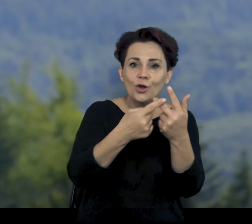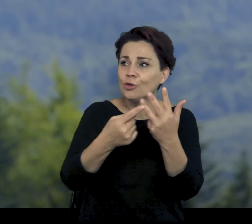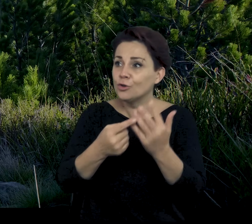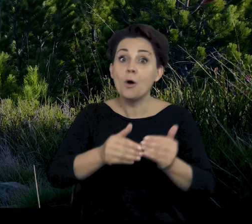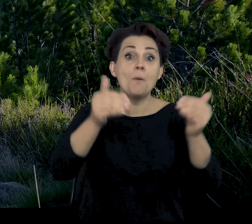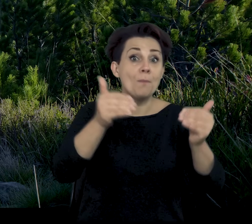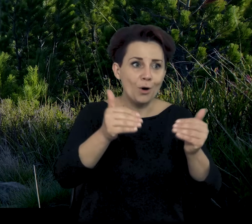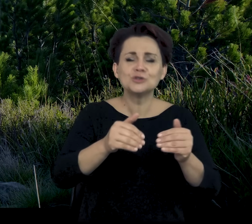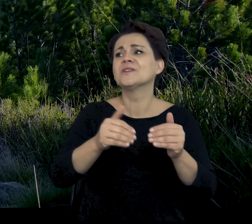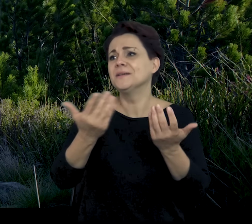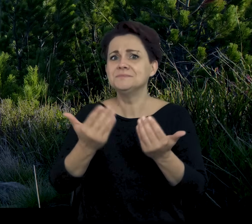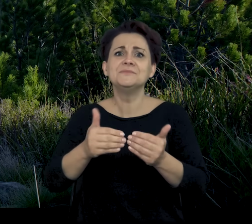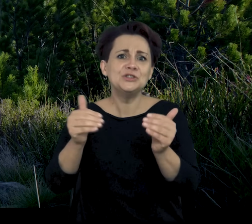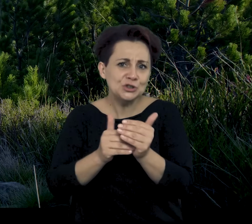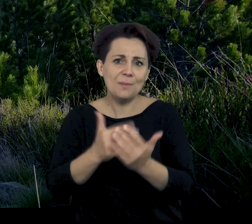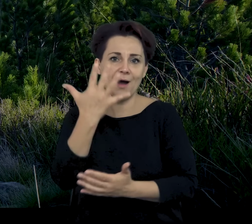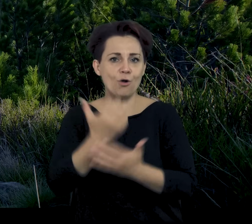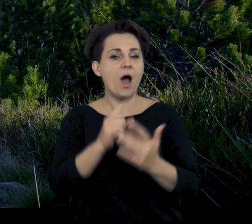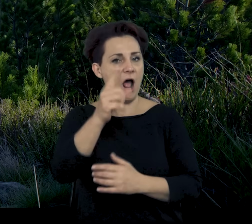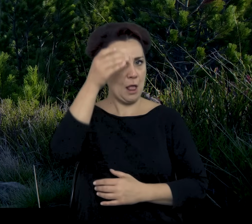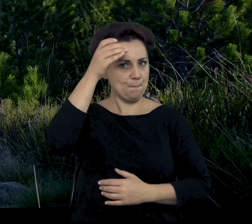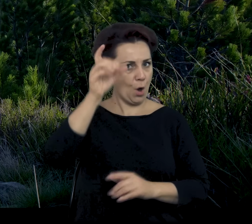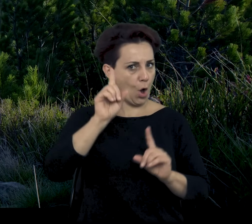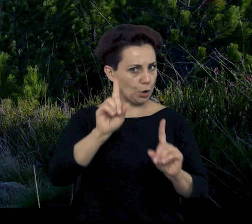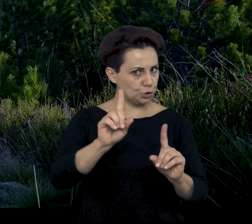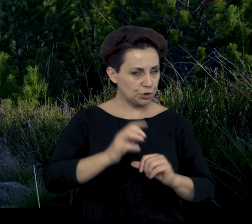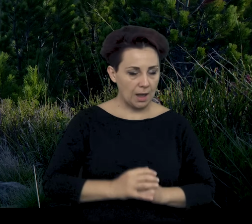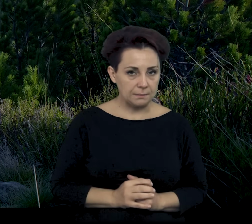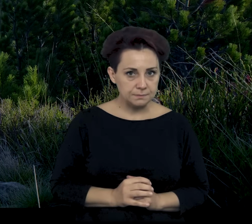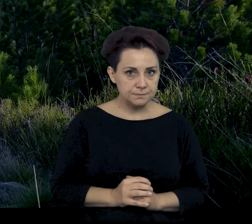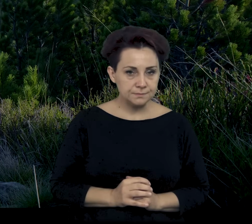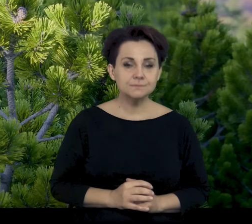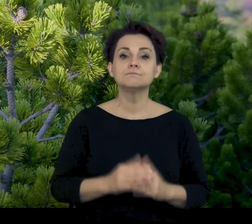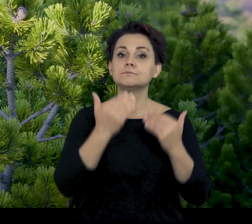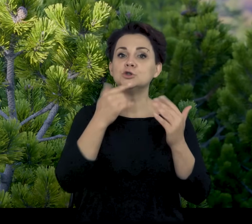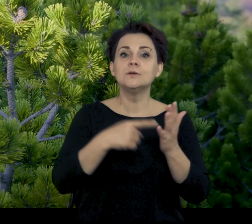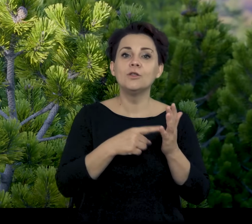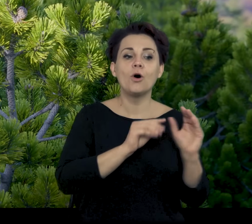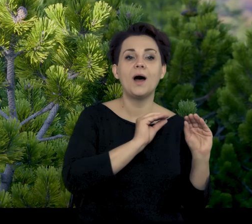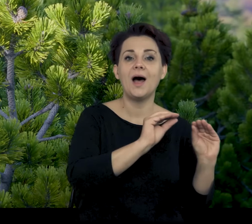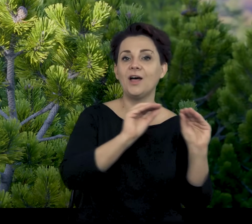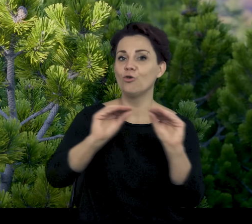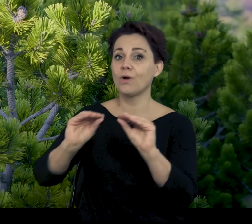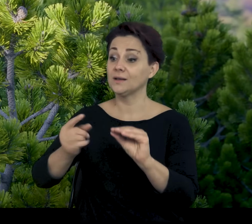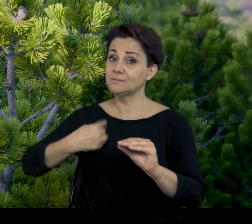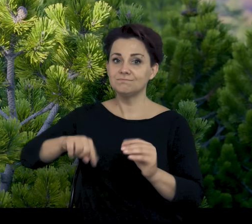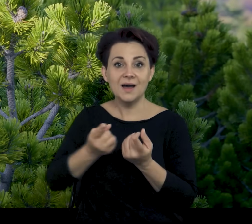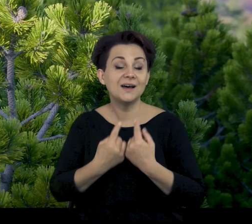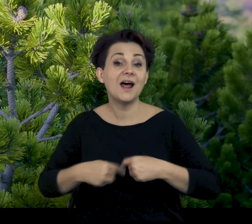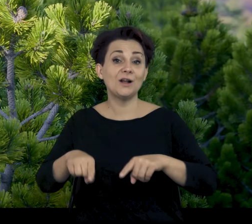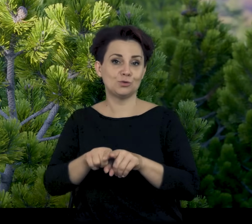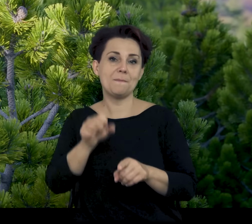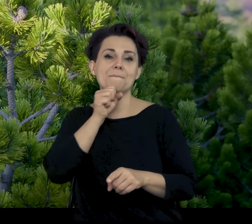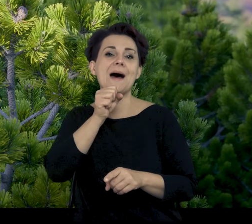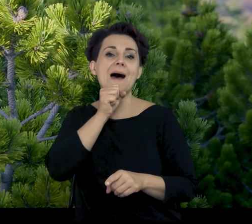i należy z nich korzystać, ale trzeba to robić mądrze. Temu służą działania edukacyjne realizowane